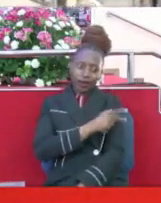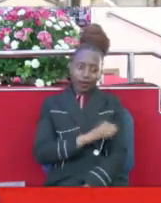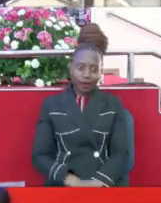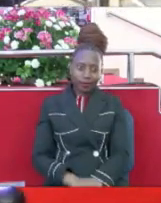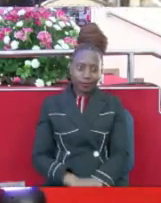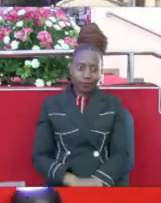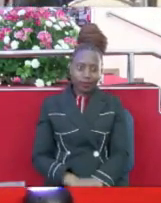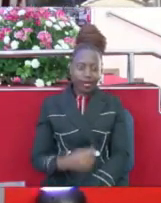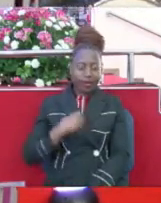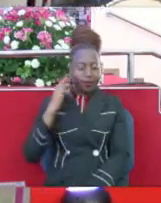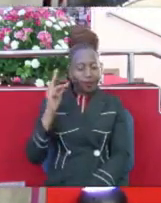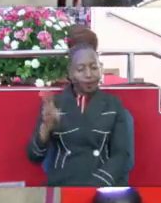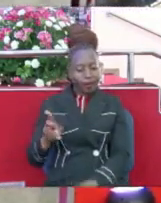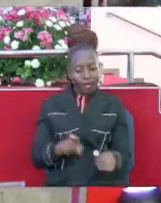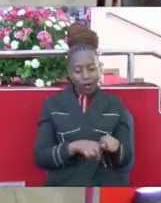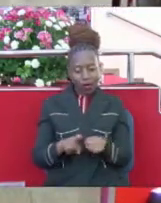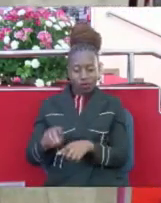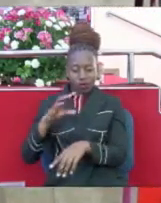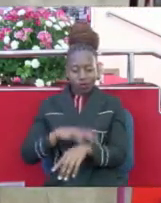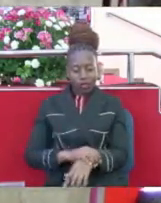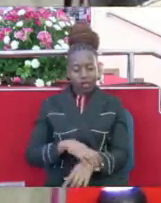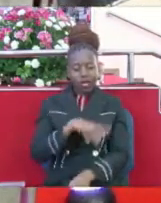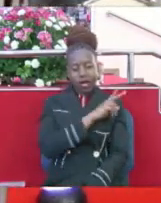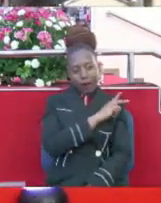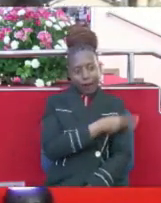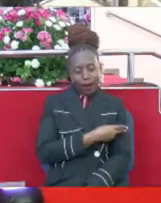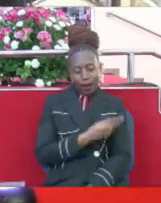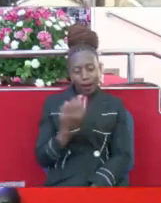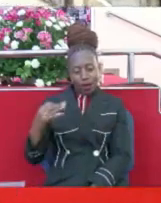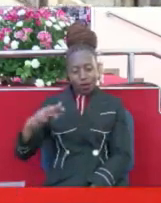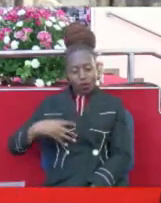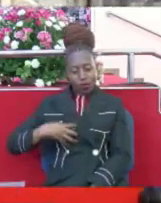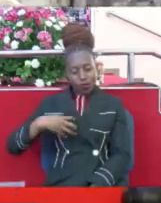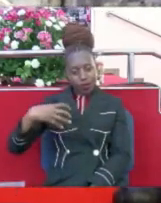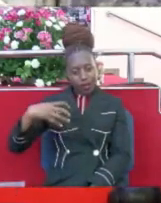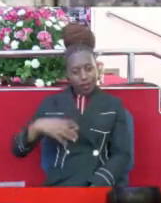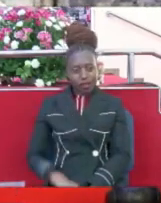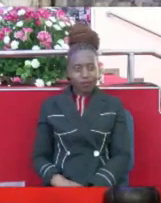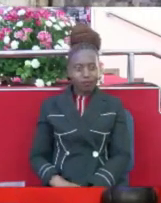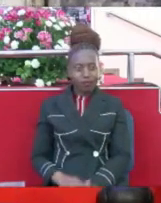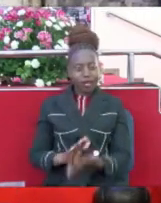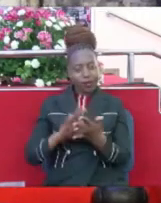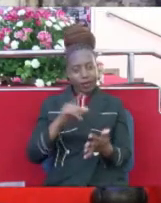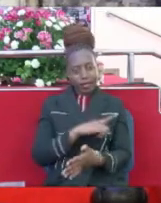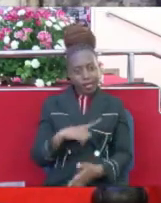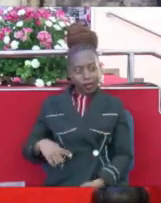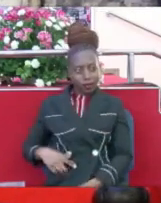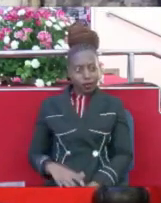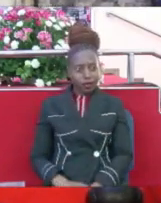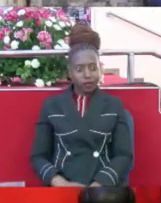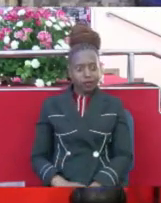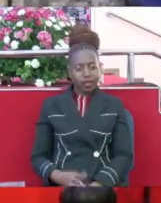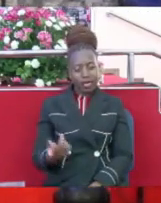also take dominion of the material things. Kwa hivyo pia nitatamaraki katika mambo ambayo yanaonekana. Bwana Yesu asifiwe. Asifiwe. They came